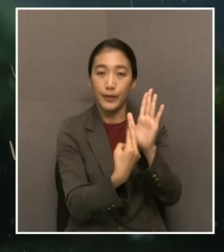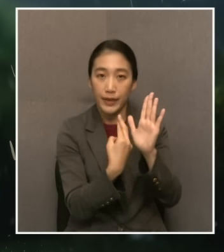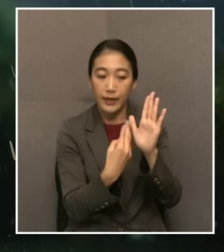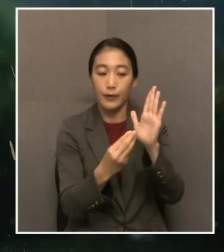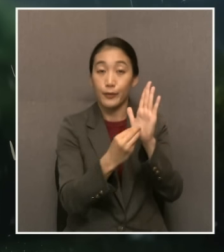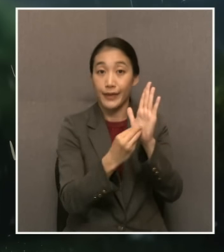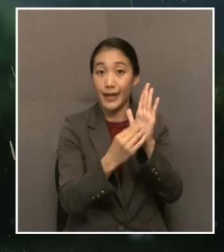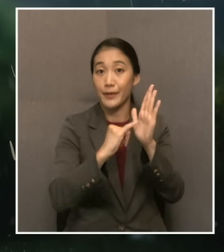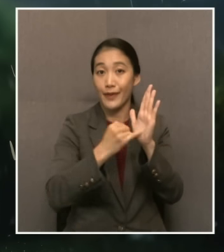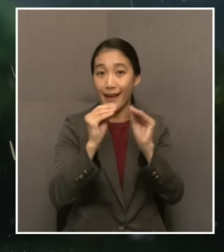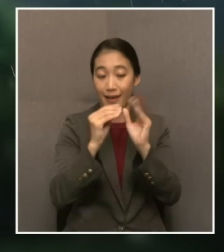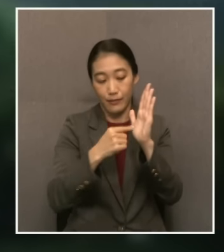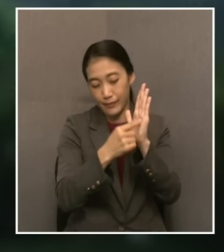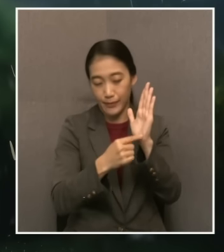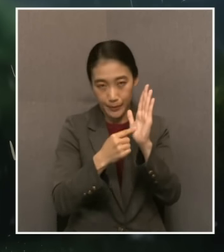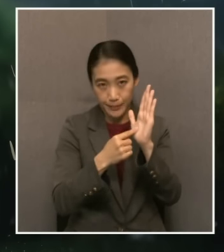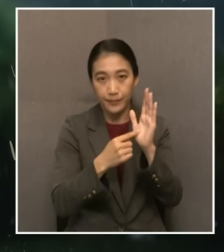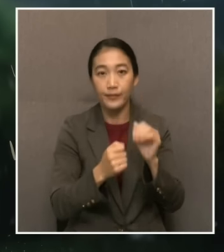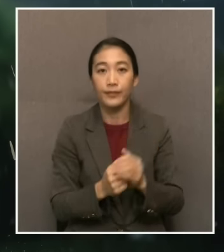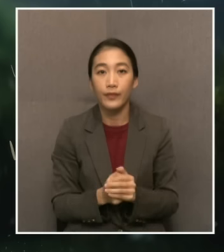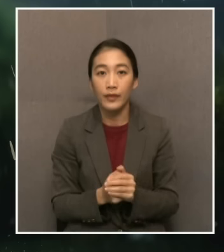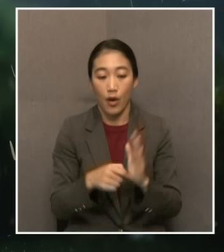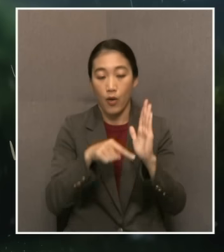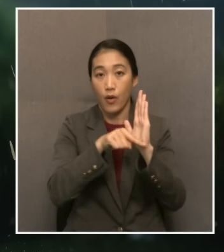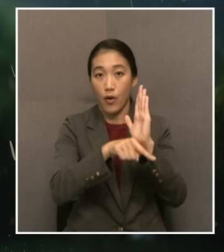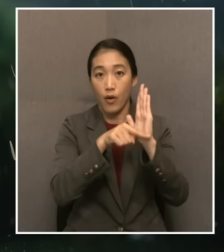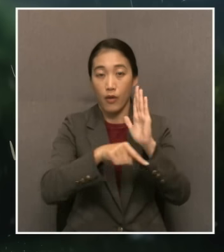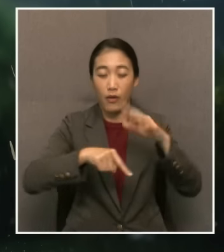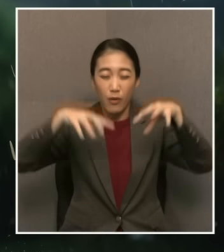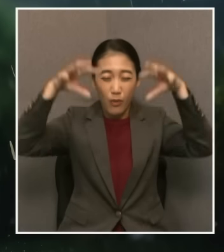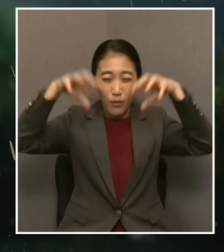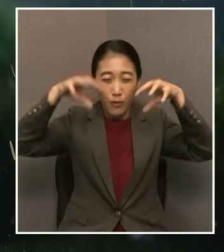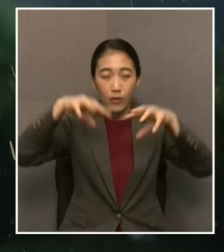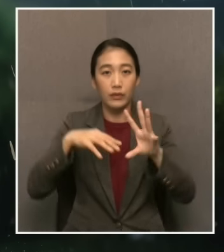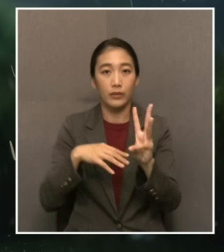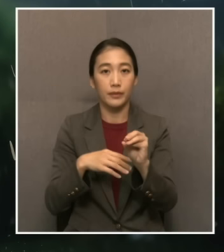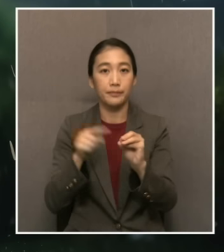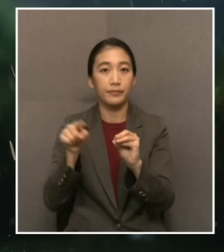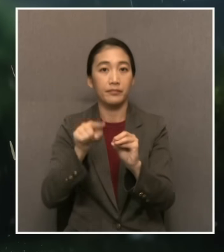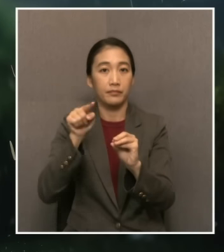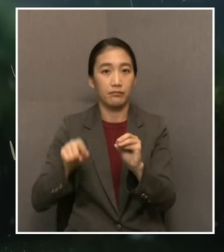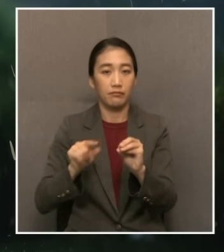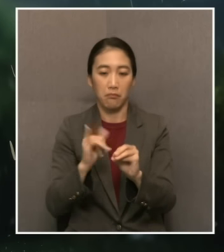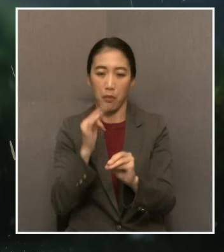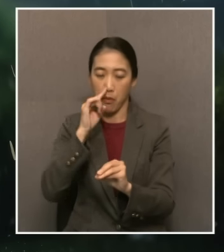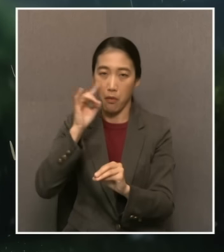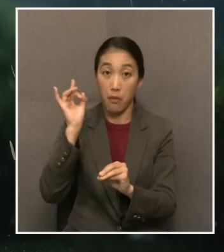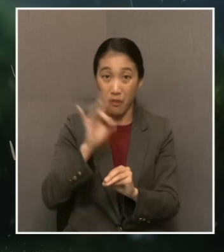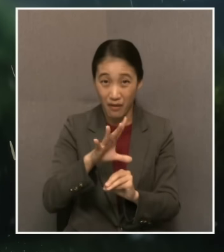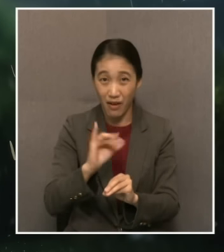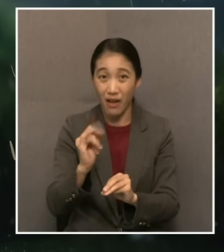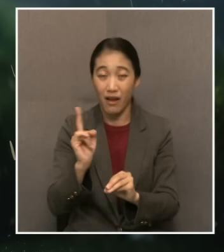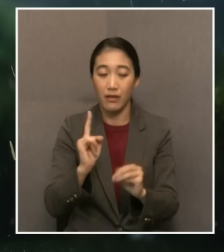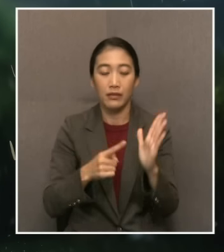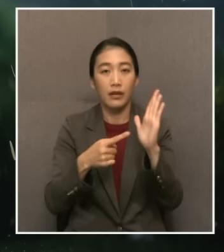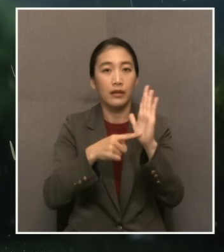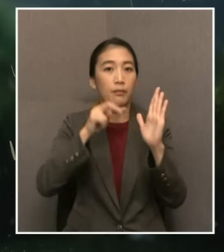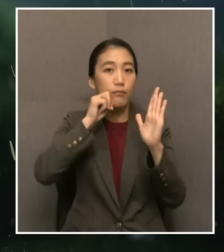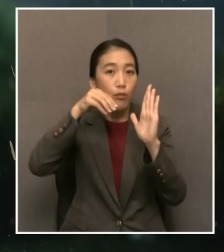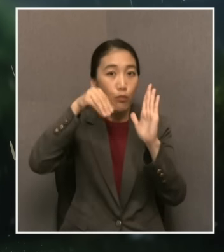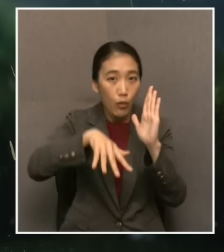ค่ะภาคตะวันออกฝนร้อยละ 60ของพื้นที่มีฝนตกหนักบางแห่งบริเวณจังหวัดนครนายก